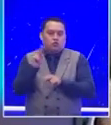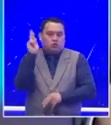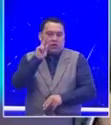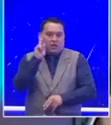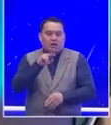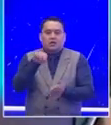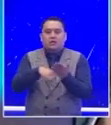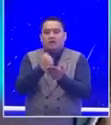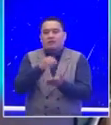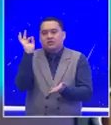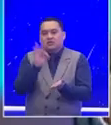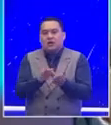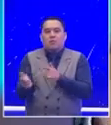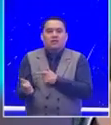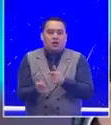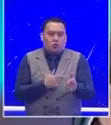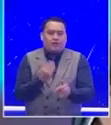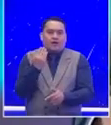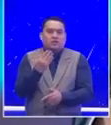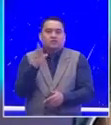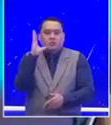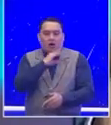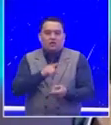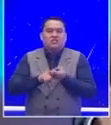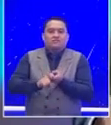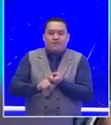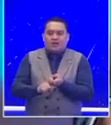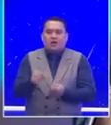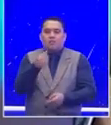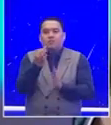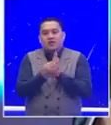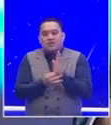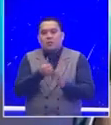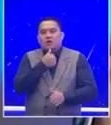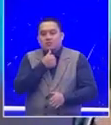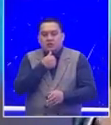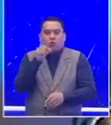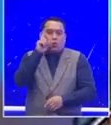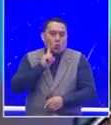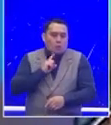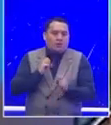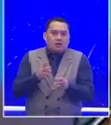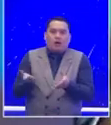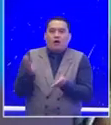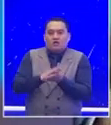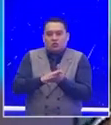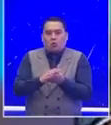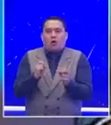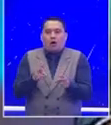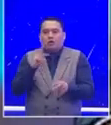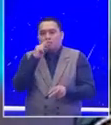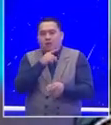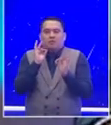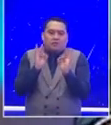Главная цель – это подготовка для того, чтобы они смогли наладить связь, протестировать оборудование, посмотреть и ознакомиться с тем, как работает